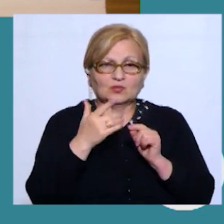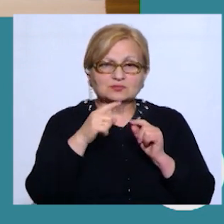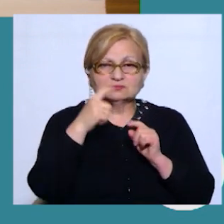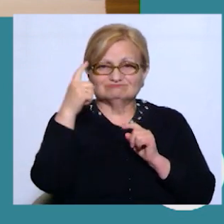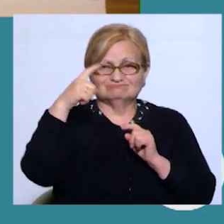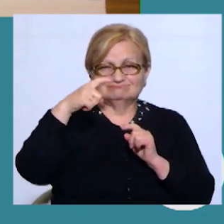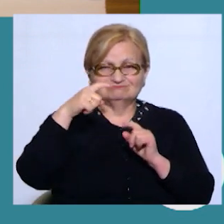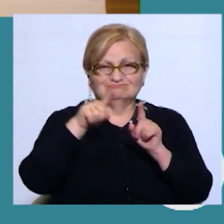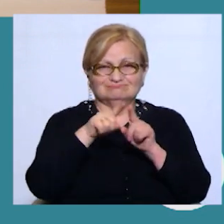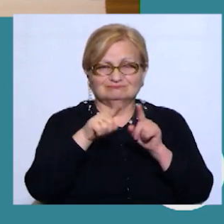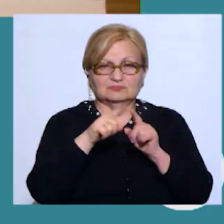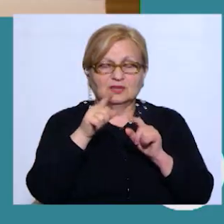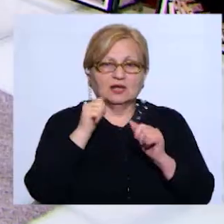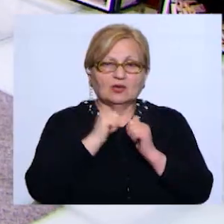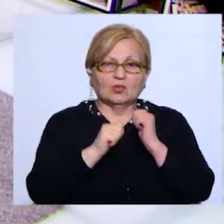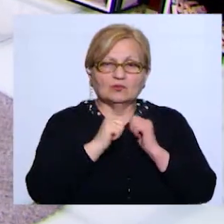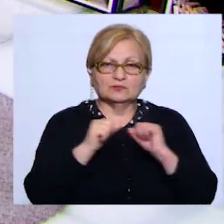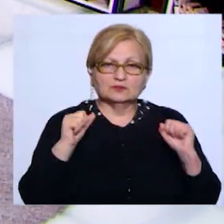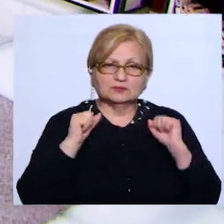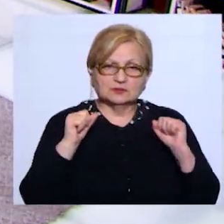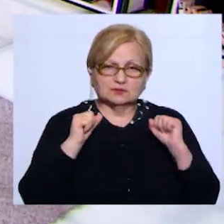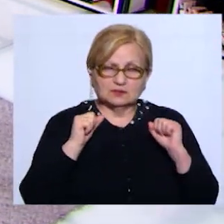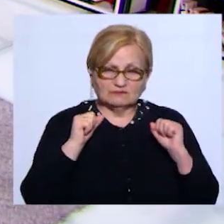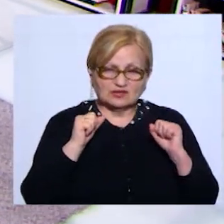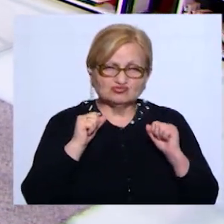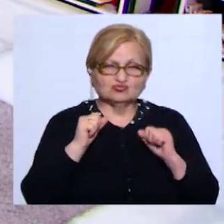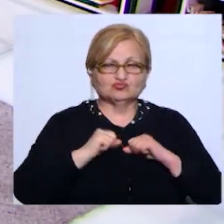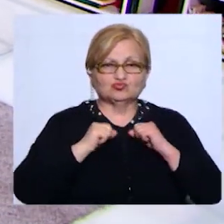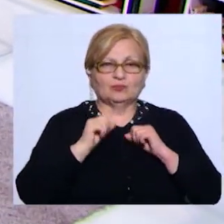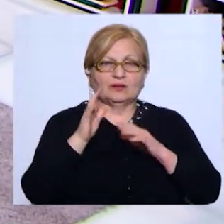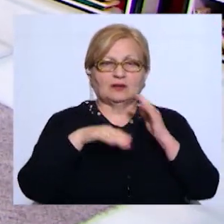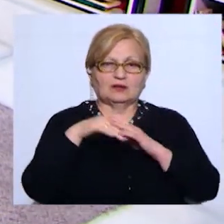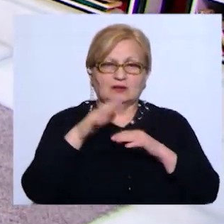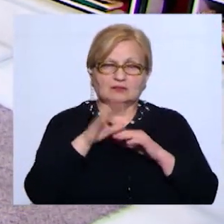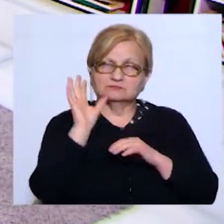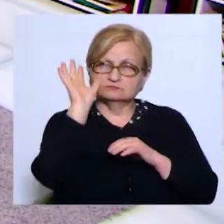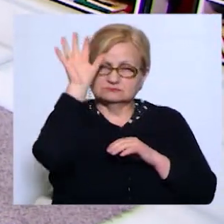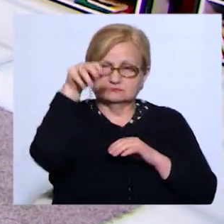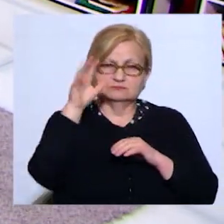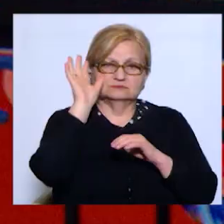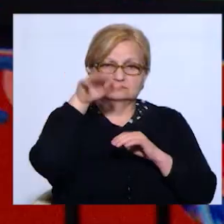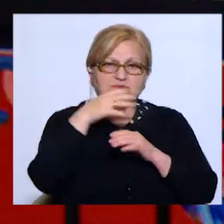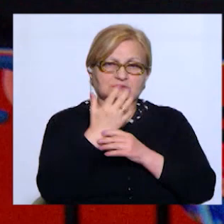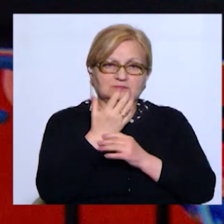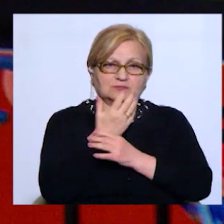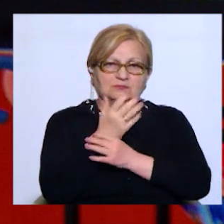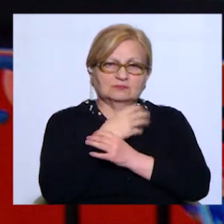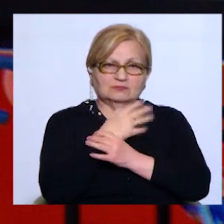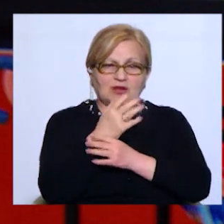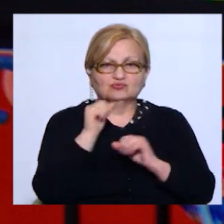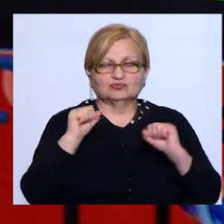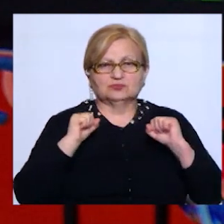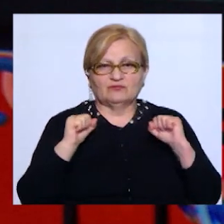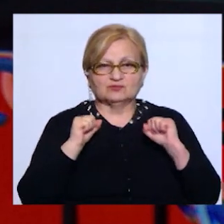და კალათბურთელები ხშირად ვარჯიშობენ, რომ ესე ხელი დააყენონ, როგორ ისროლონ, რომ აი ეს ჩააგდონ და შემდეგ უკვე ამ მაჯას აყენებენ,